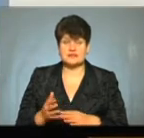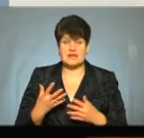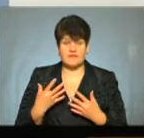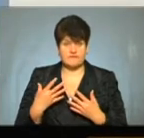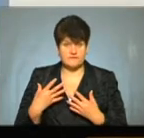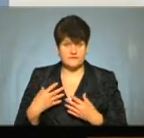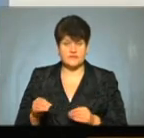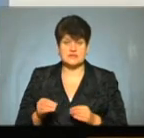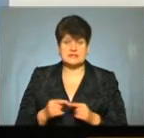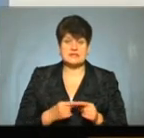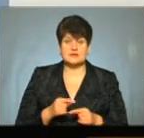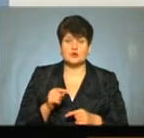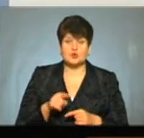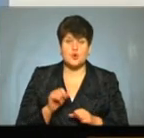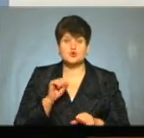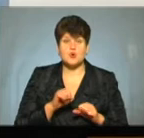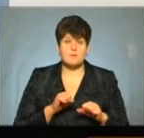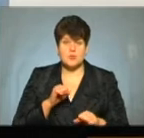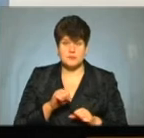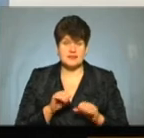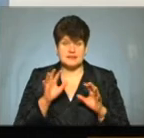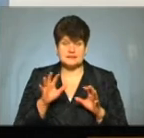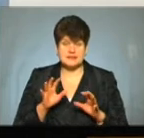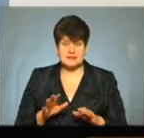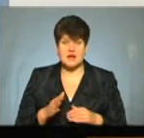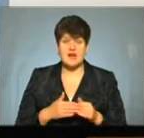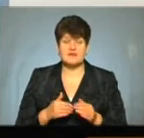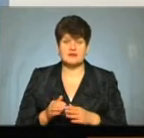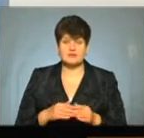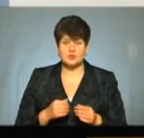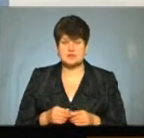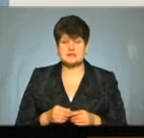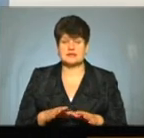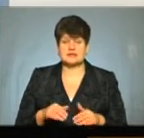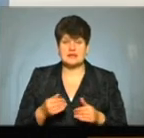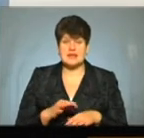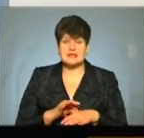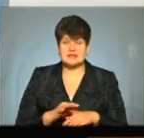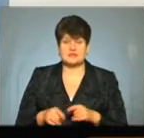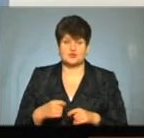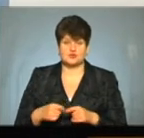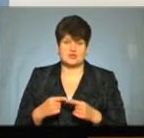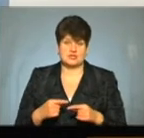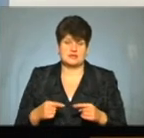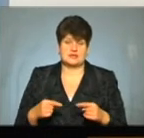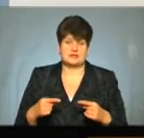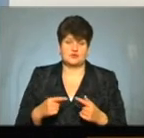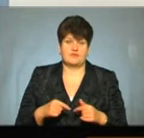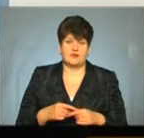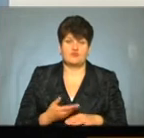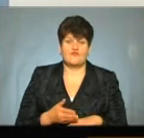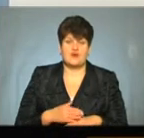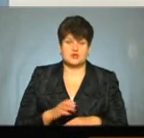за наслідком того, що побили, вже і стаття кваліфікується як нанесення тілесних ушкоджень різного виду важкості.